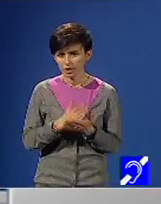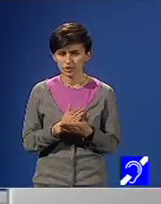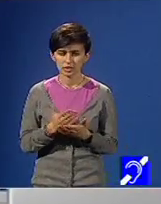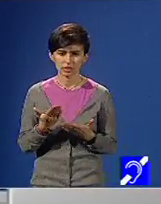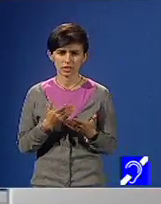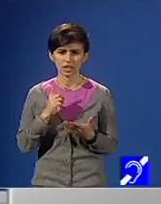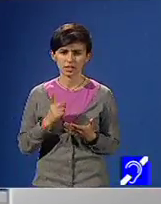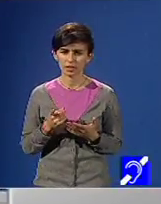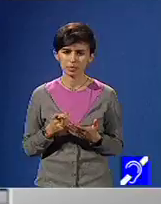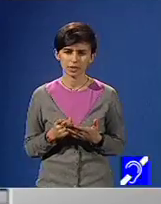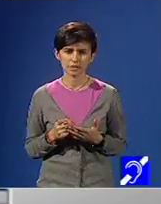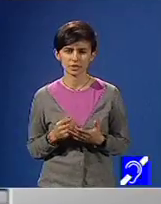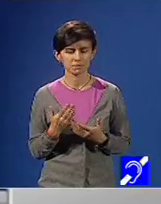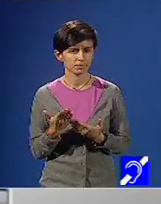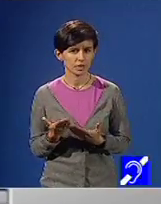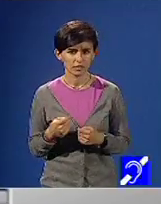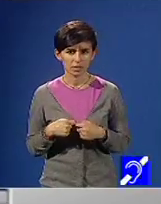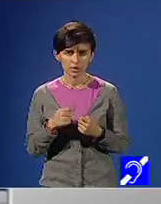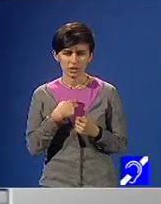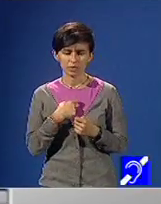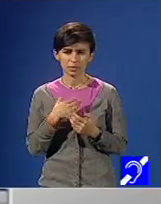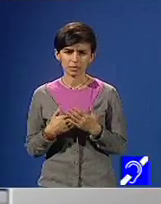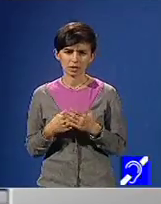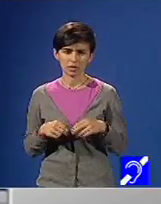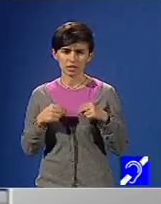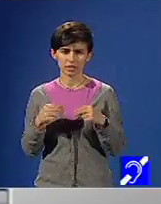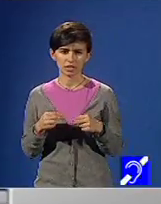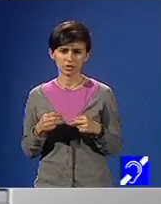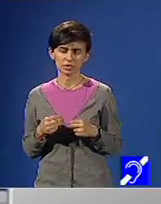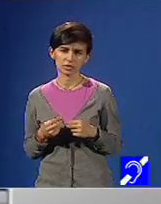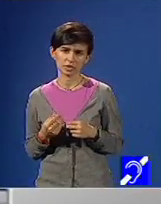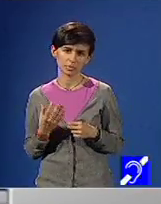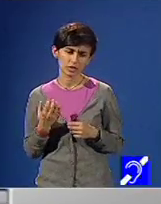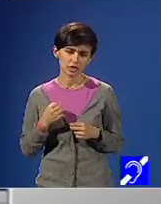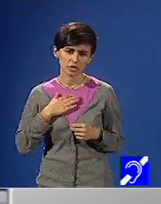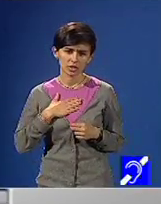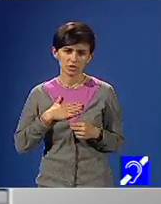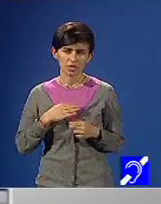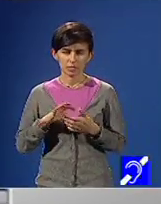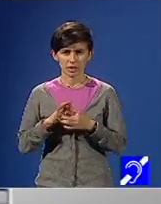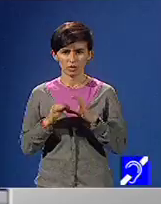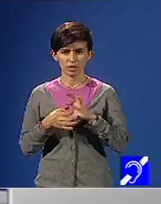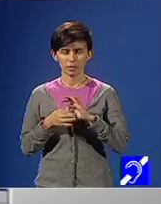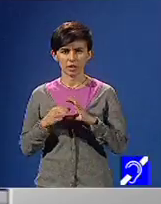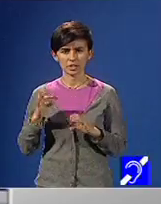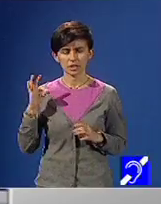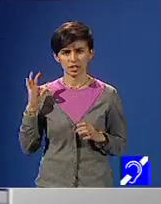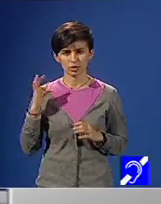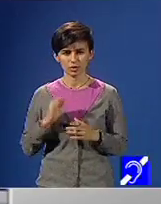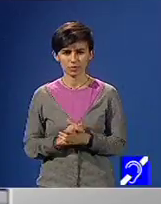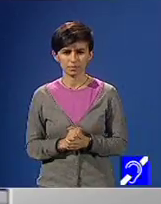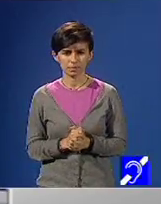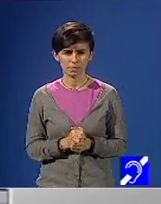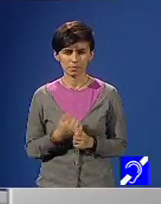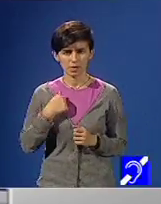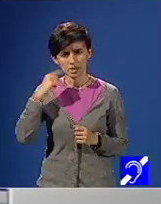mai bun în noi ca să ajungem ca sportivi și ceea ce ne dorim acolo sus, adică la Olimpiada de la Tokyo. Și știu că aveți multe antrenamente și